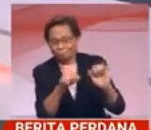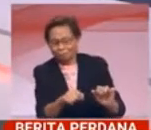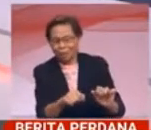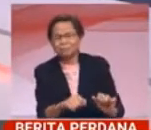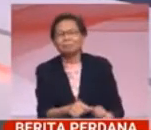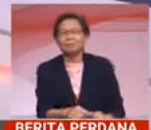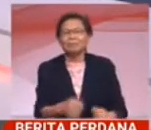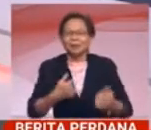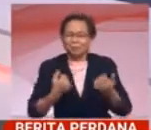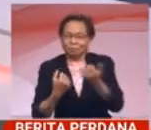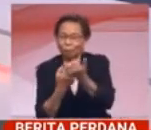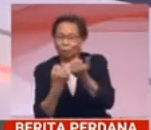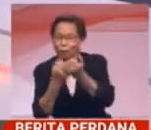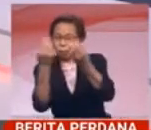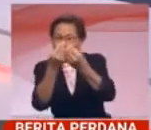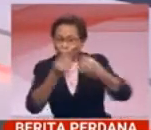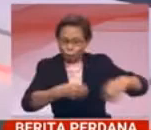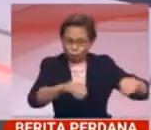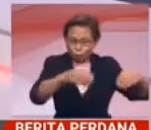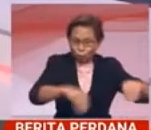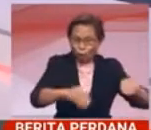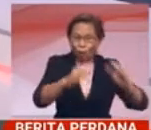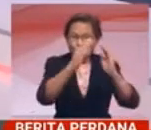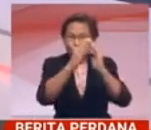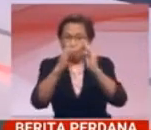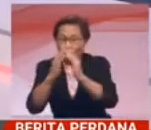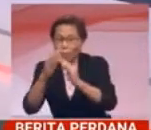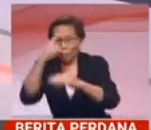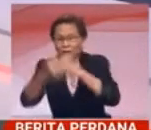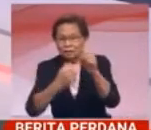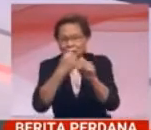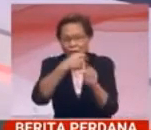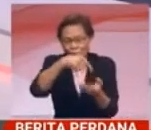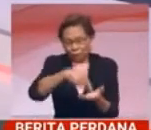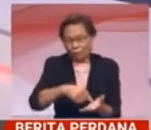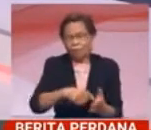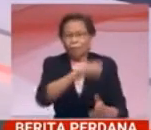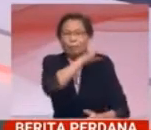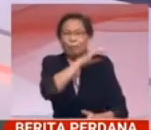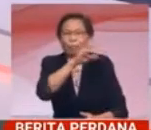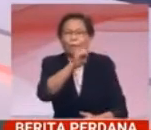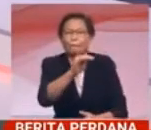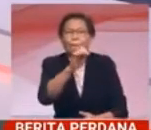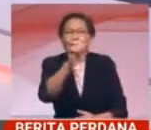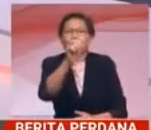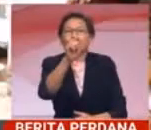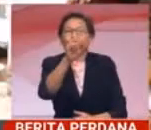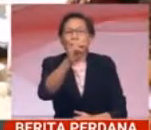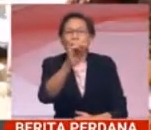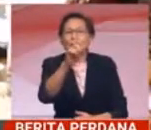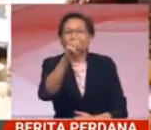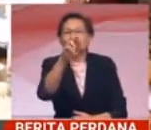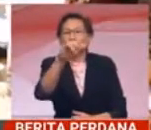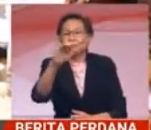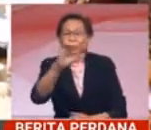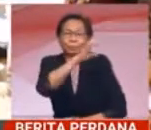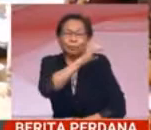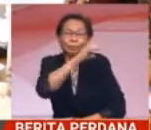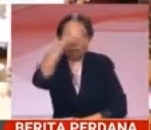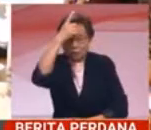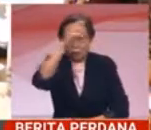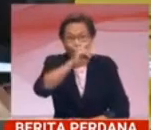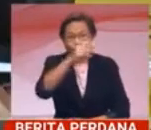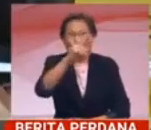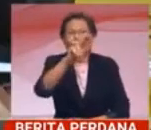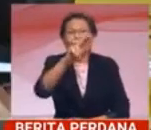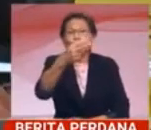perkara itu turut disokong jumlah penjualan SC terbabit bagi tahun ini pengurus simetris konsep holdings berhad Datuk